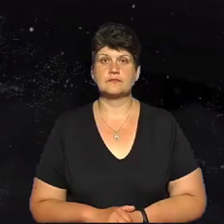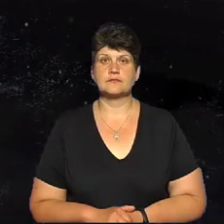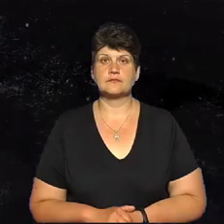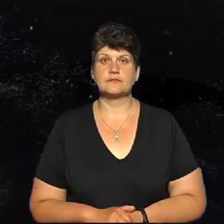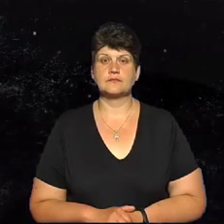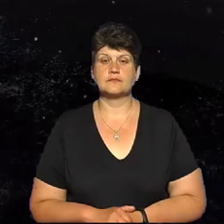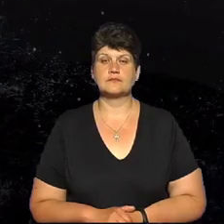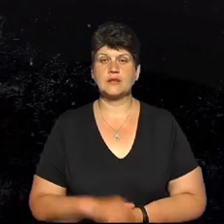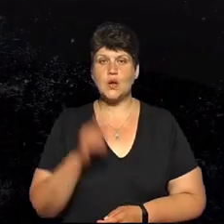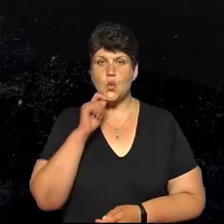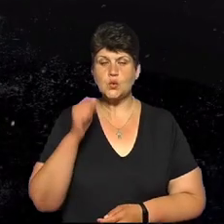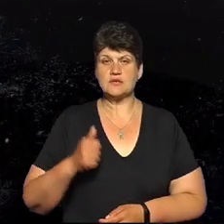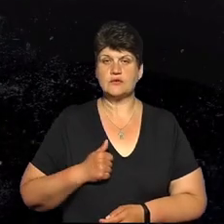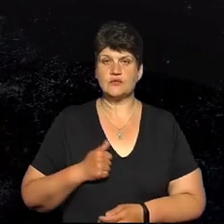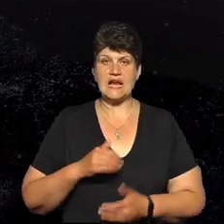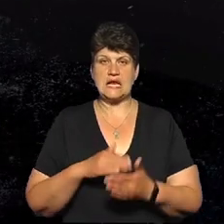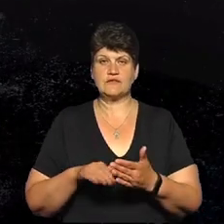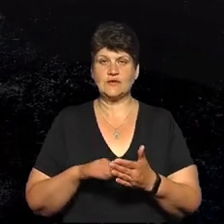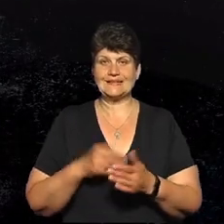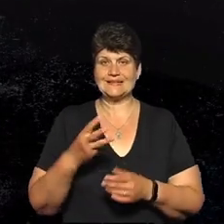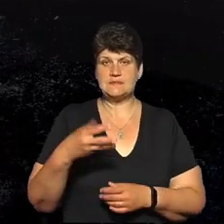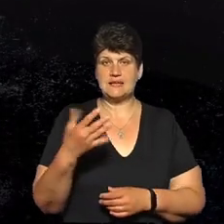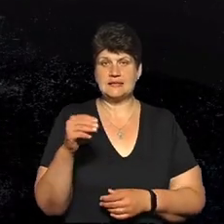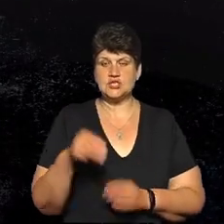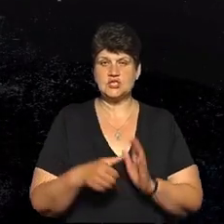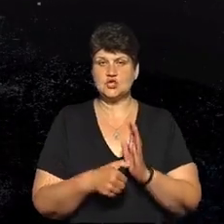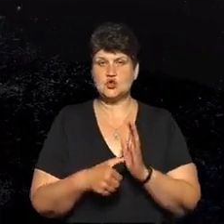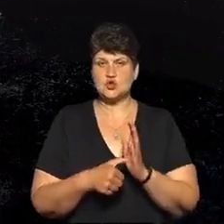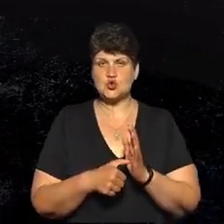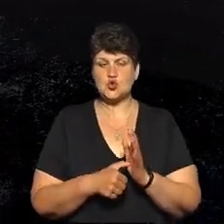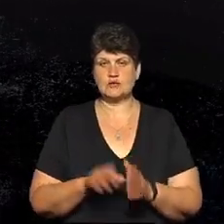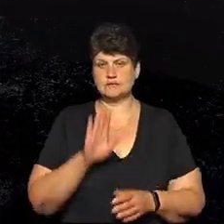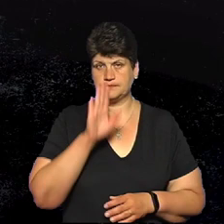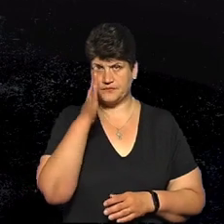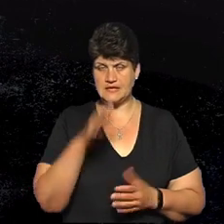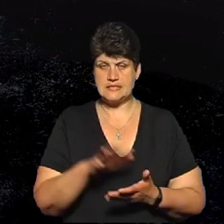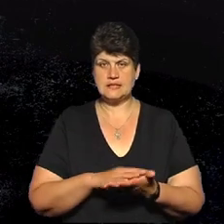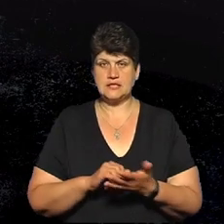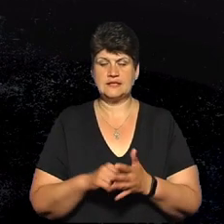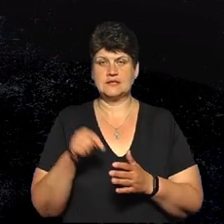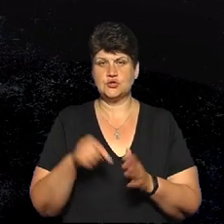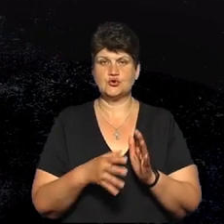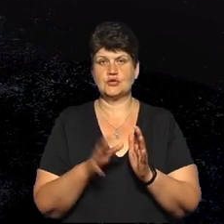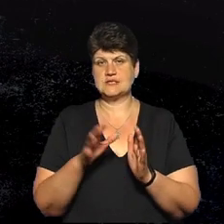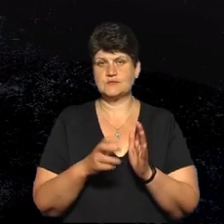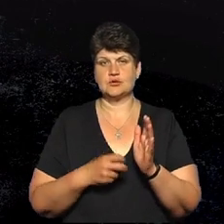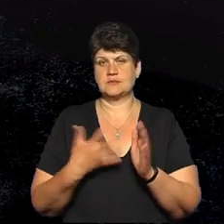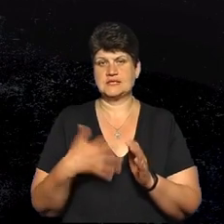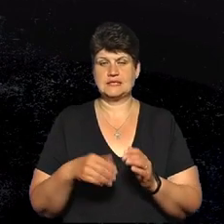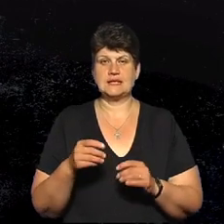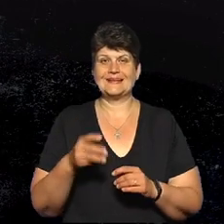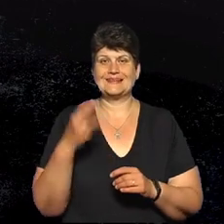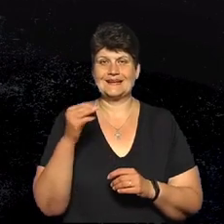Українські воїни ліквідували 35 600 окупантів, знищили більше 1570 танків і 3720